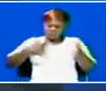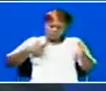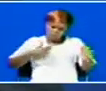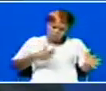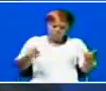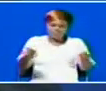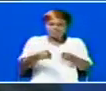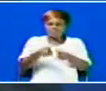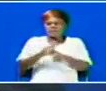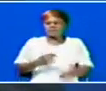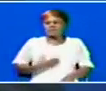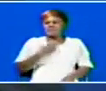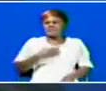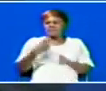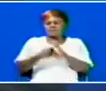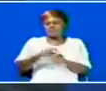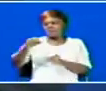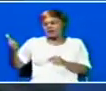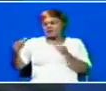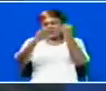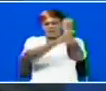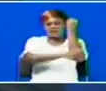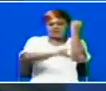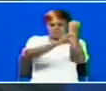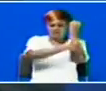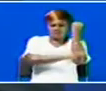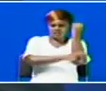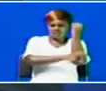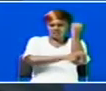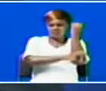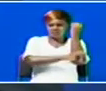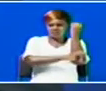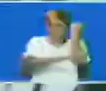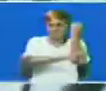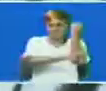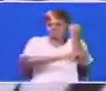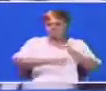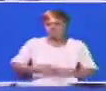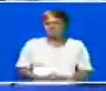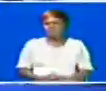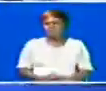vile wageni kutoka mataifa ya nje wakiwa marais.